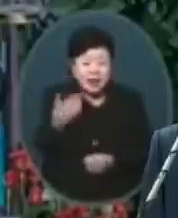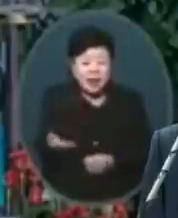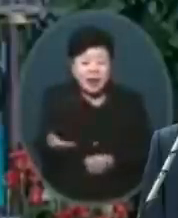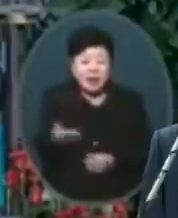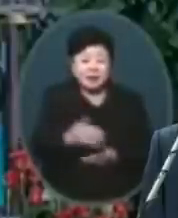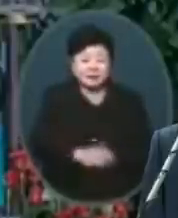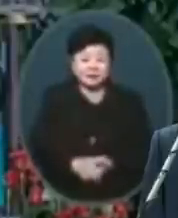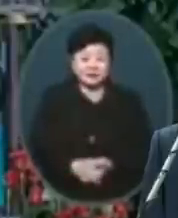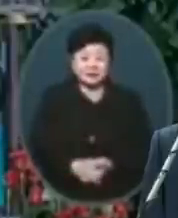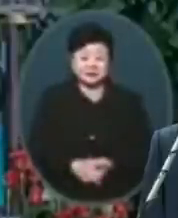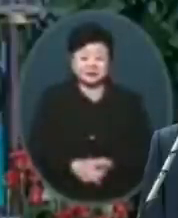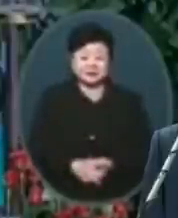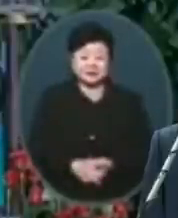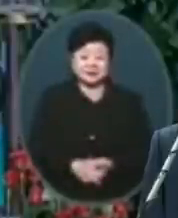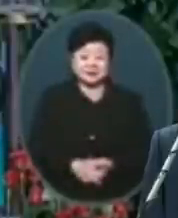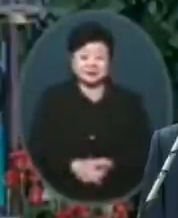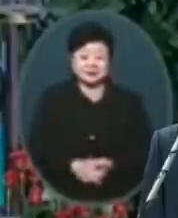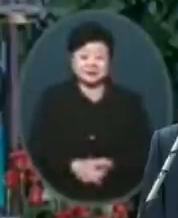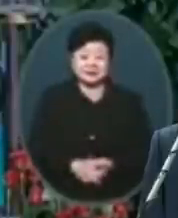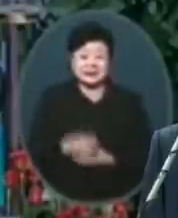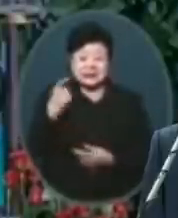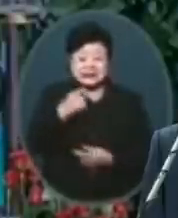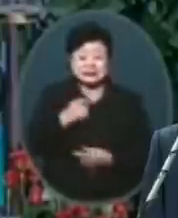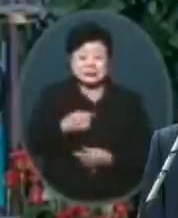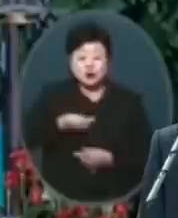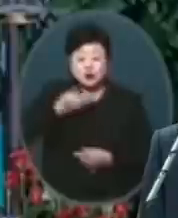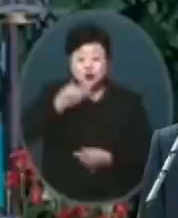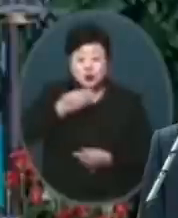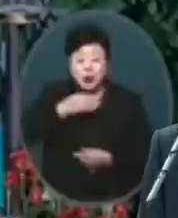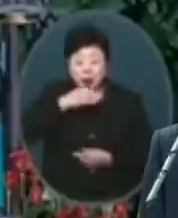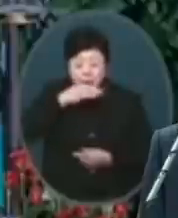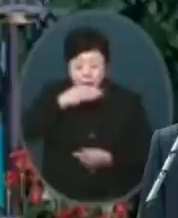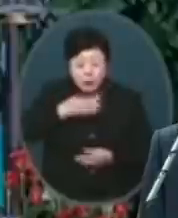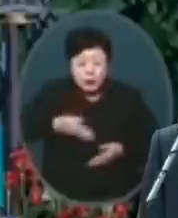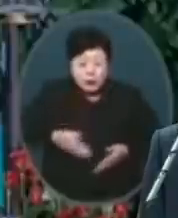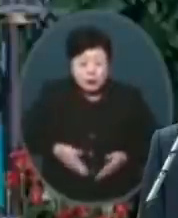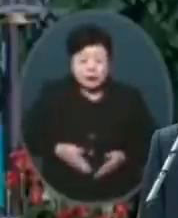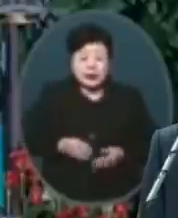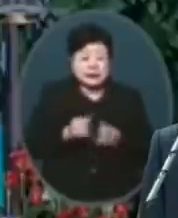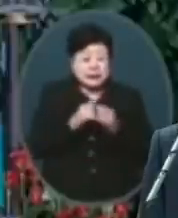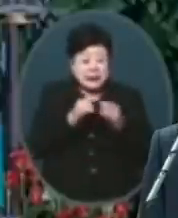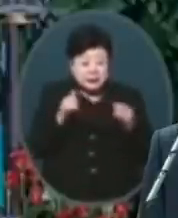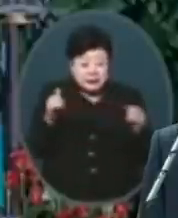어디를 가야 되나요? 금수저를 물고 태어난 것도 아니고